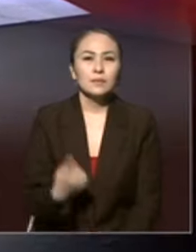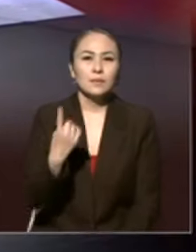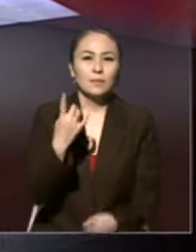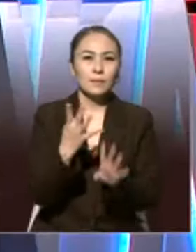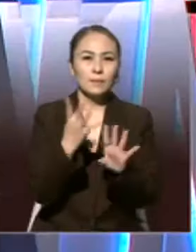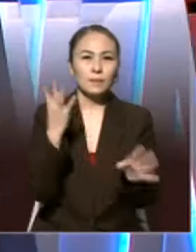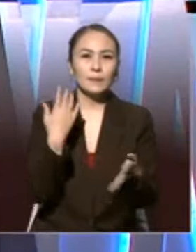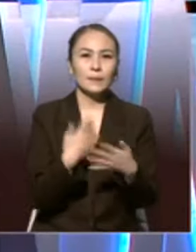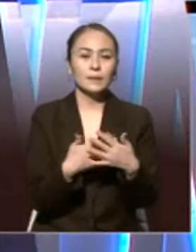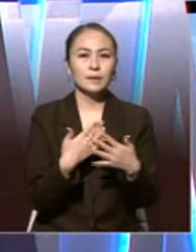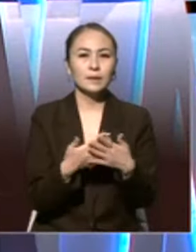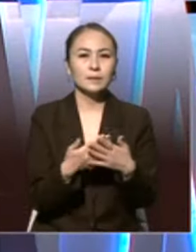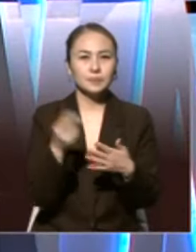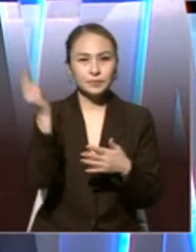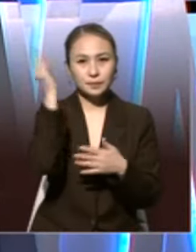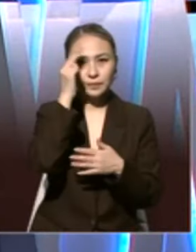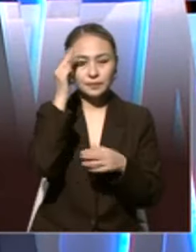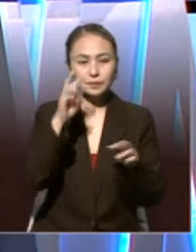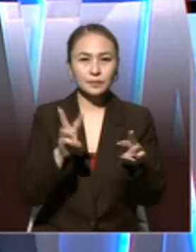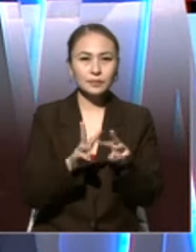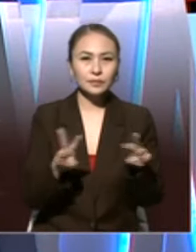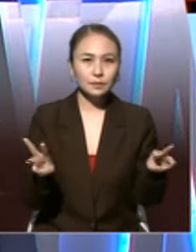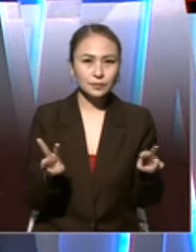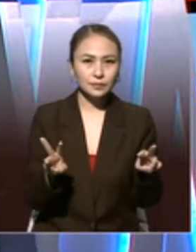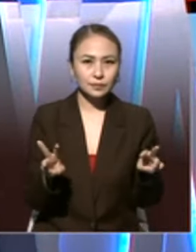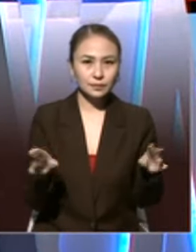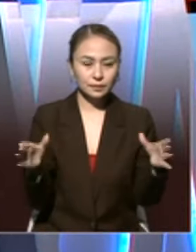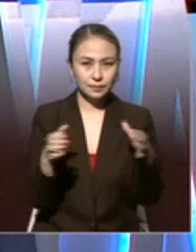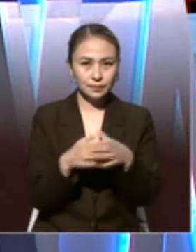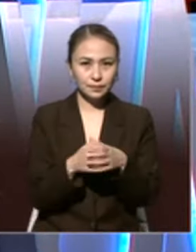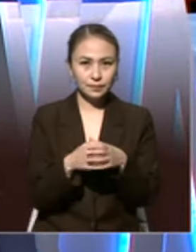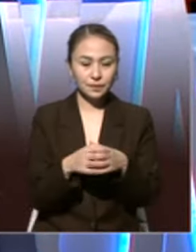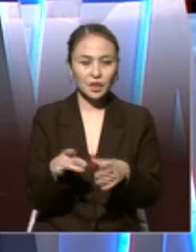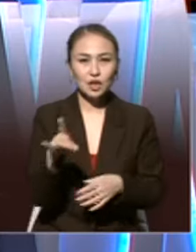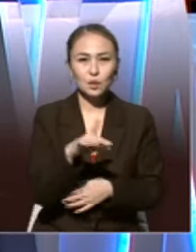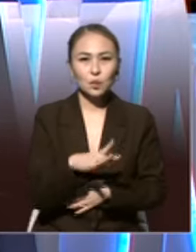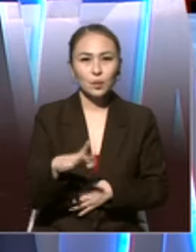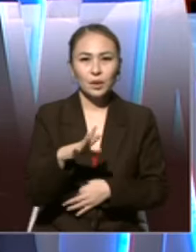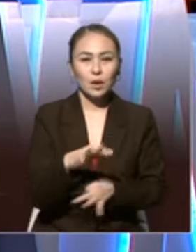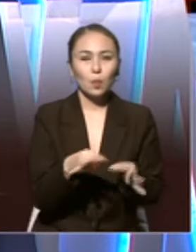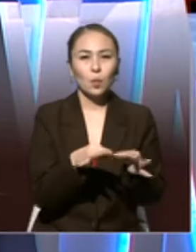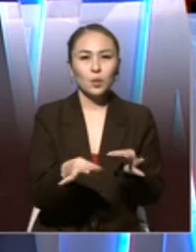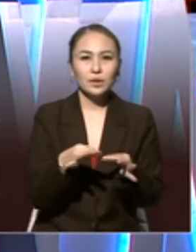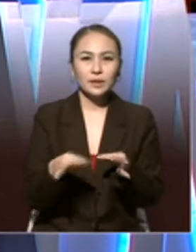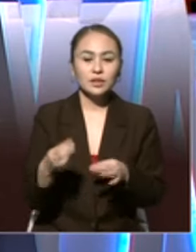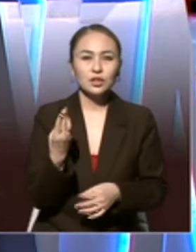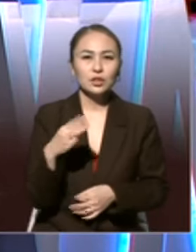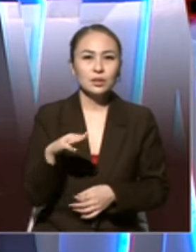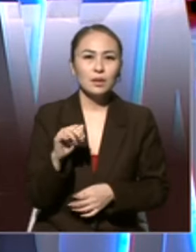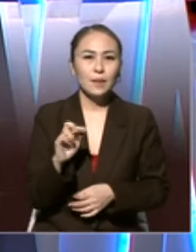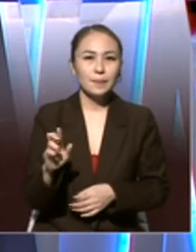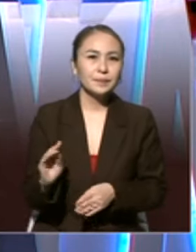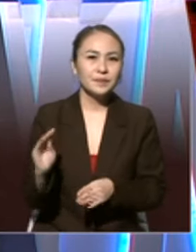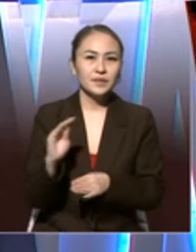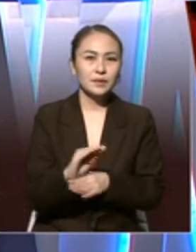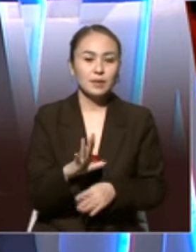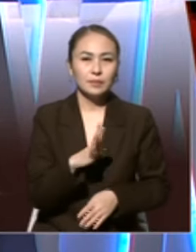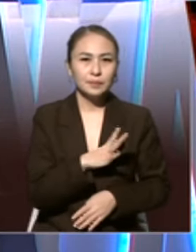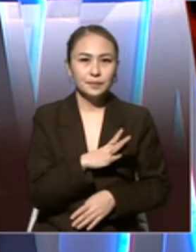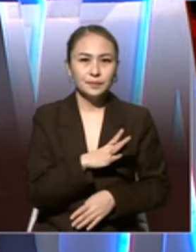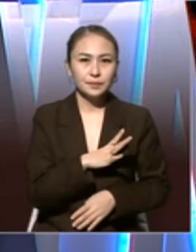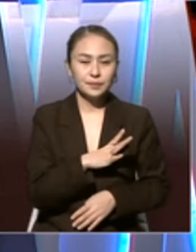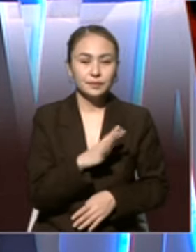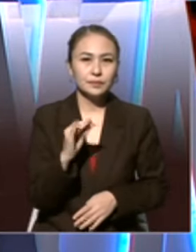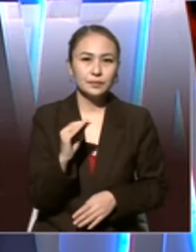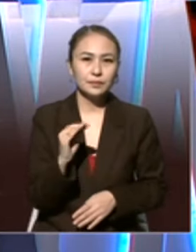де біздің оқу ағарту министрлігінің өкілдері республикалық өңірлердегі штабтарға кірді, жедел штабтарға.